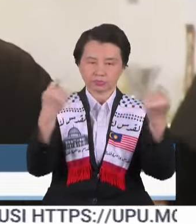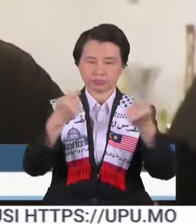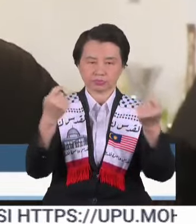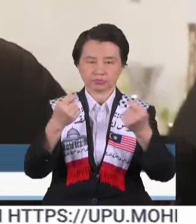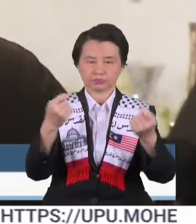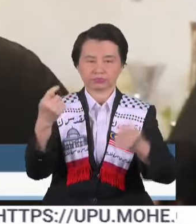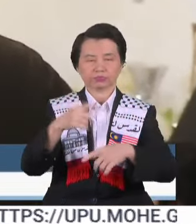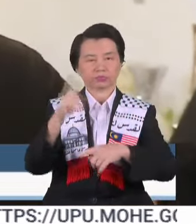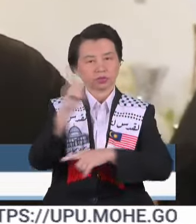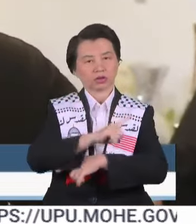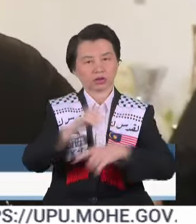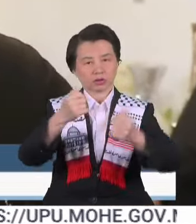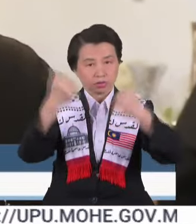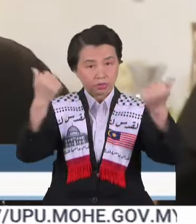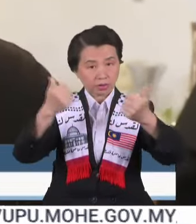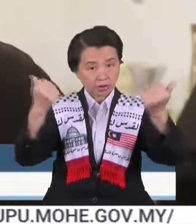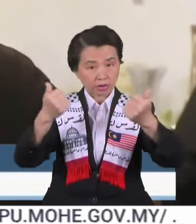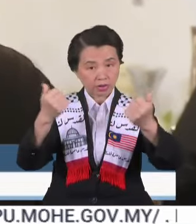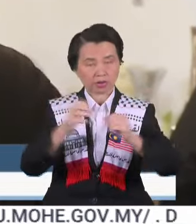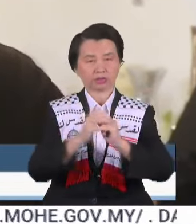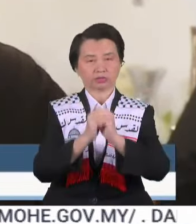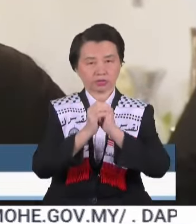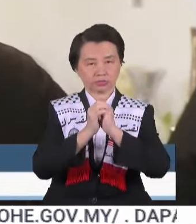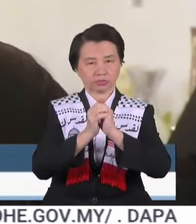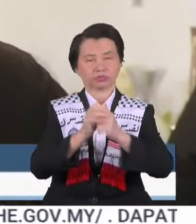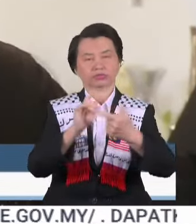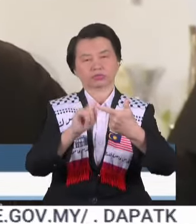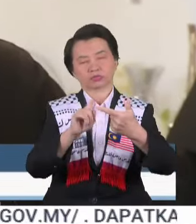Perayaan Hari Raya, Tahun Baru Cina,